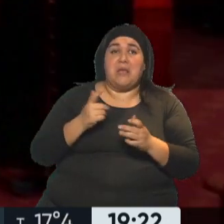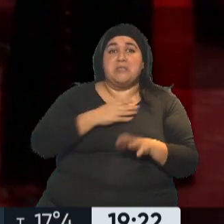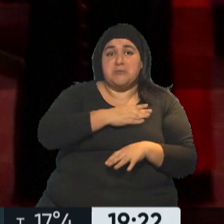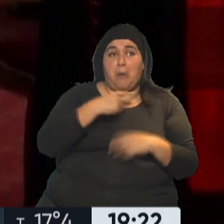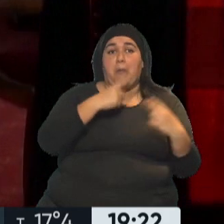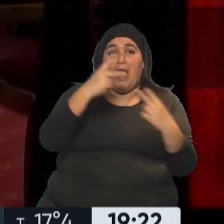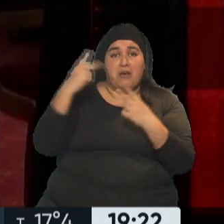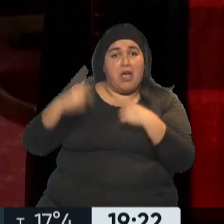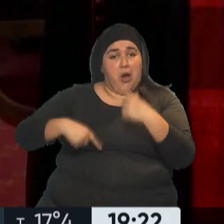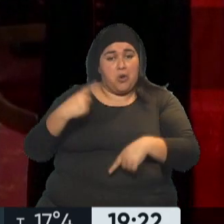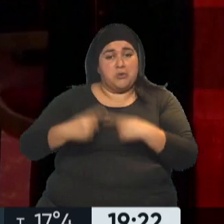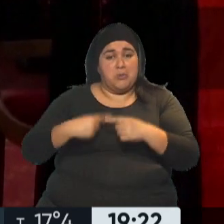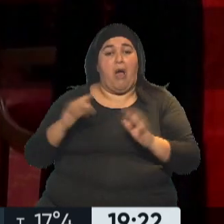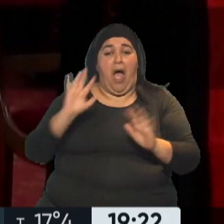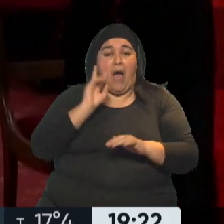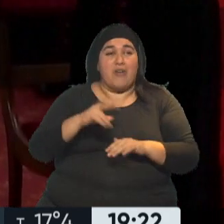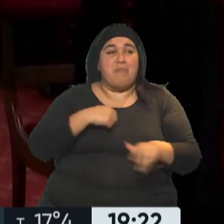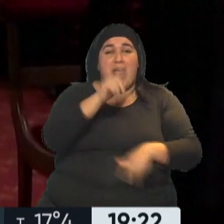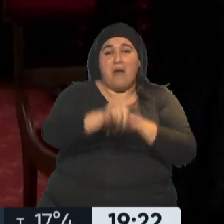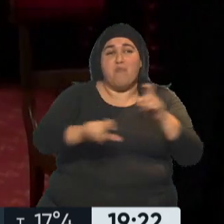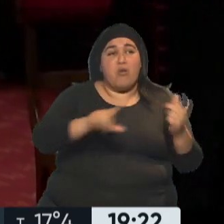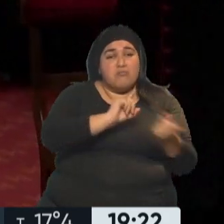e essere vicino alla gente, perché